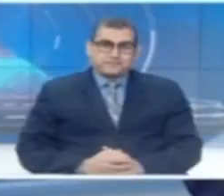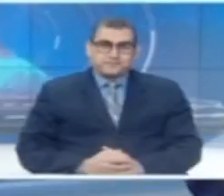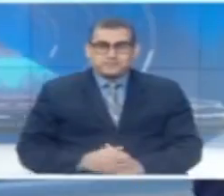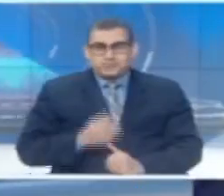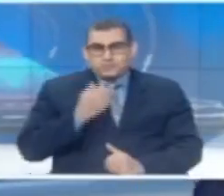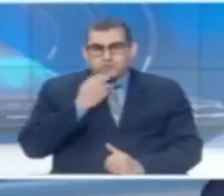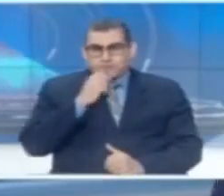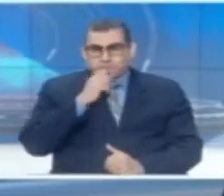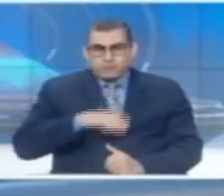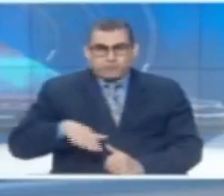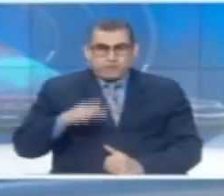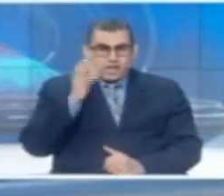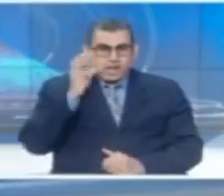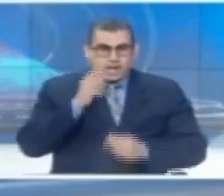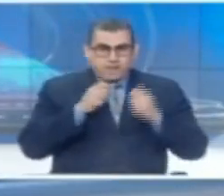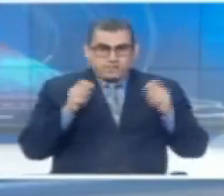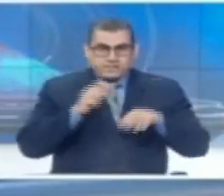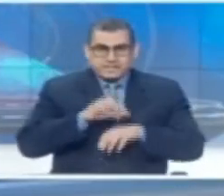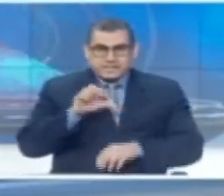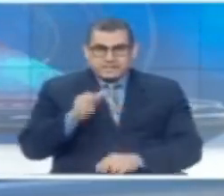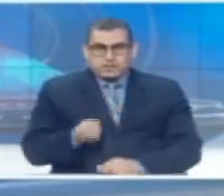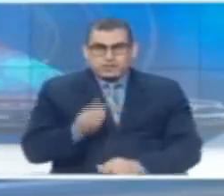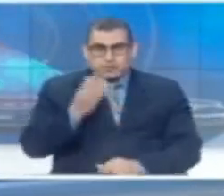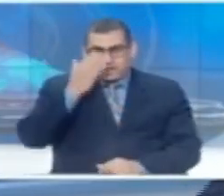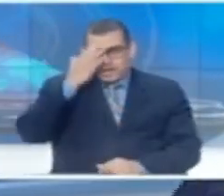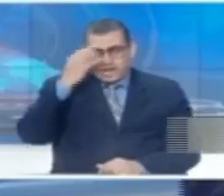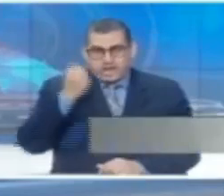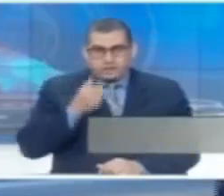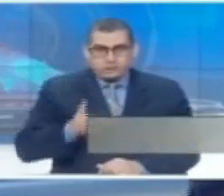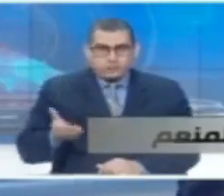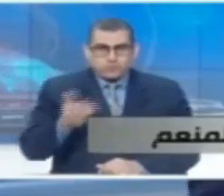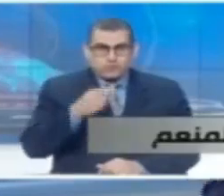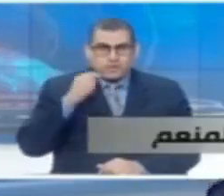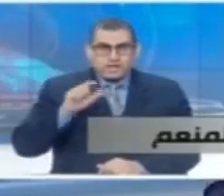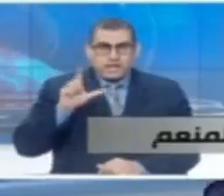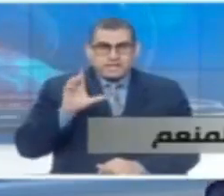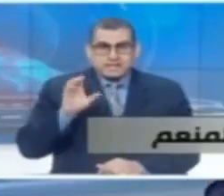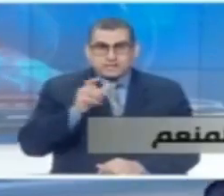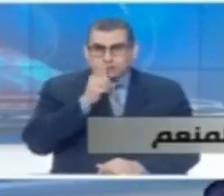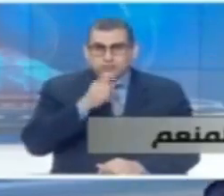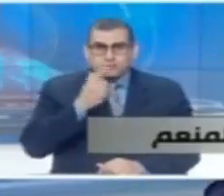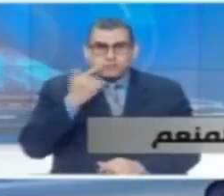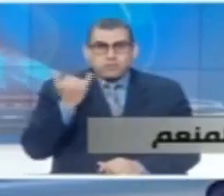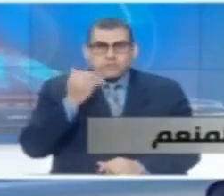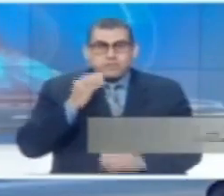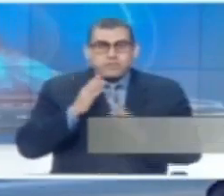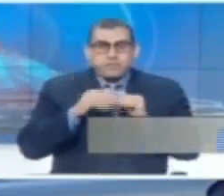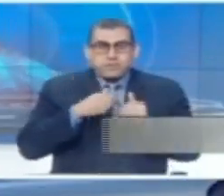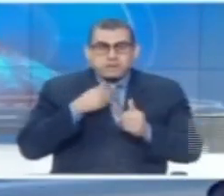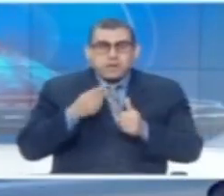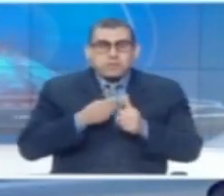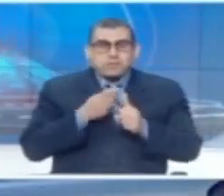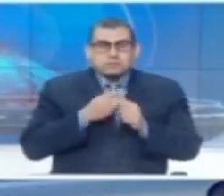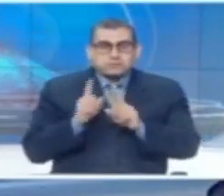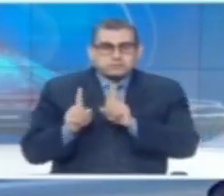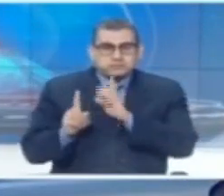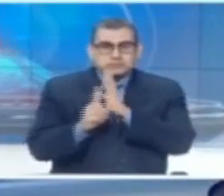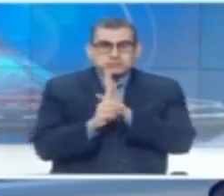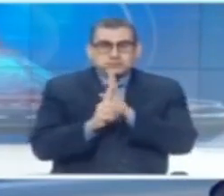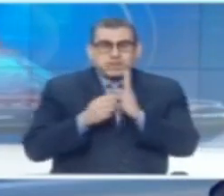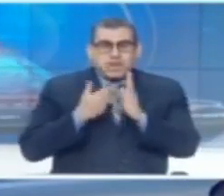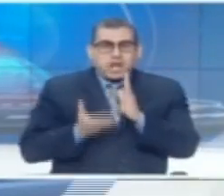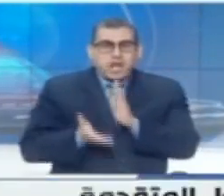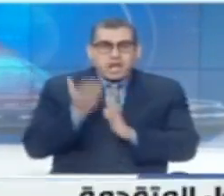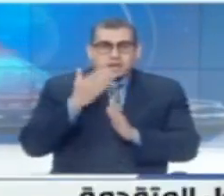سيدات والسادة، موجز التاسعة صباحا لكم التحية. أكد الرئيس عبد الفتاح السيسي الحرص على أن تكون مصر في مصاف الدول المتقدمة